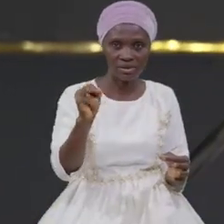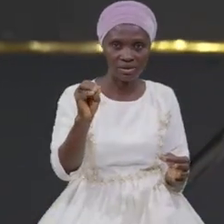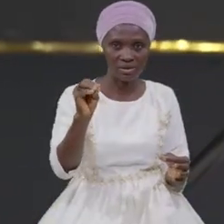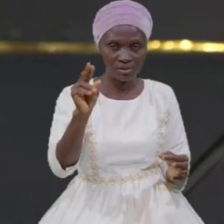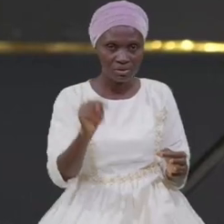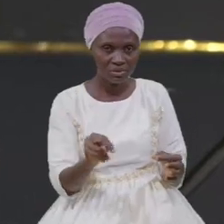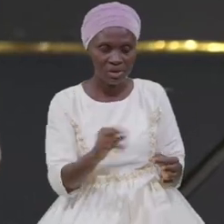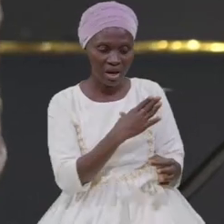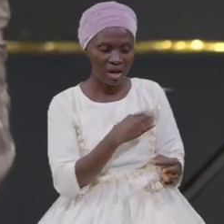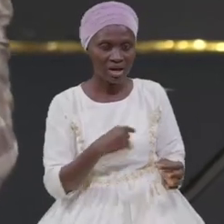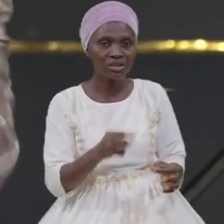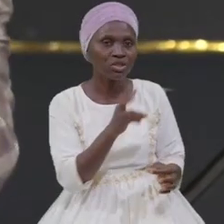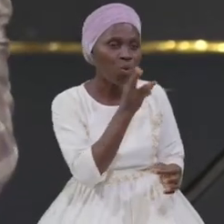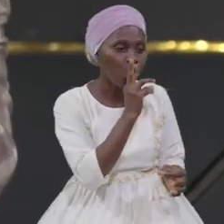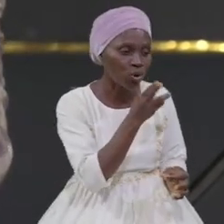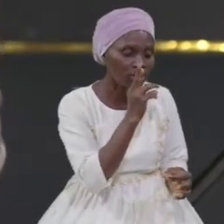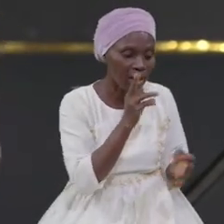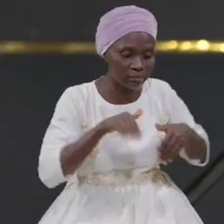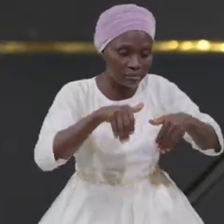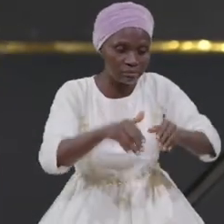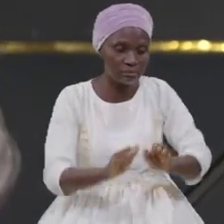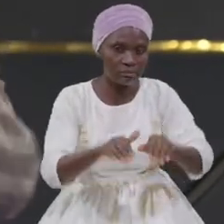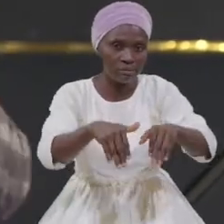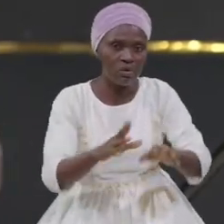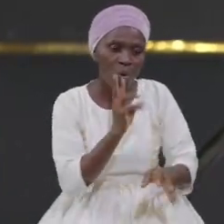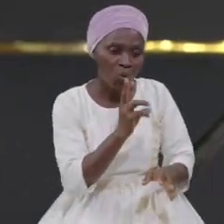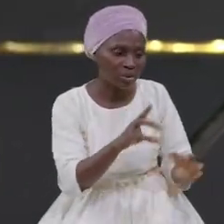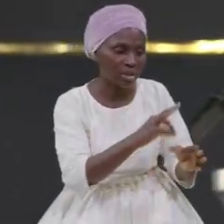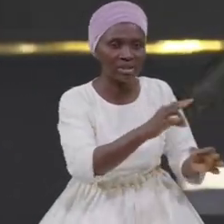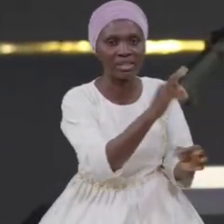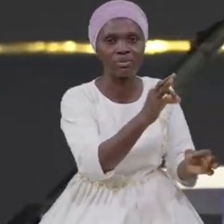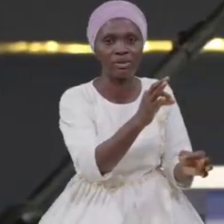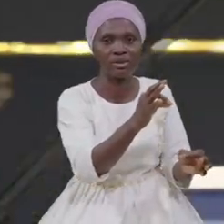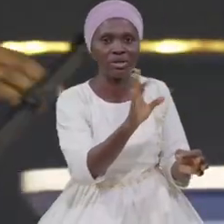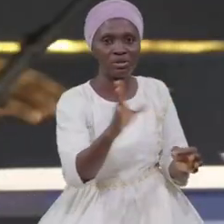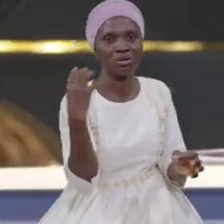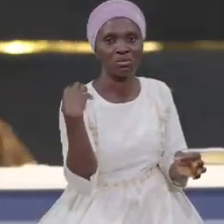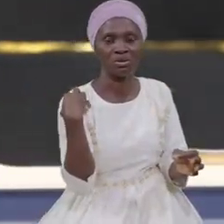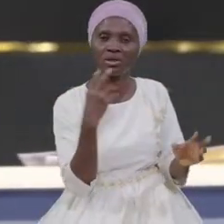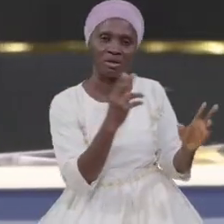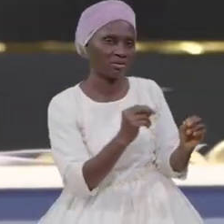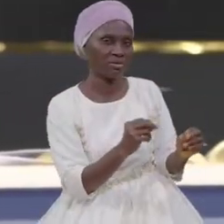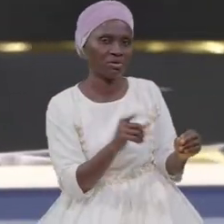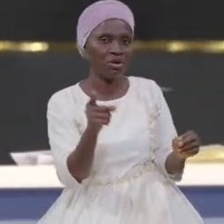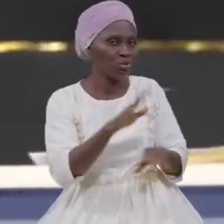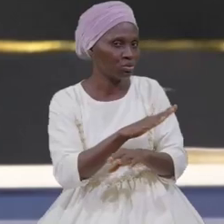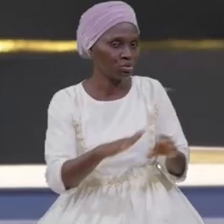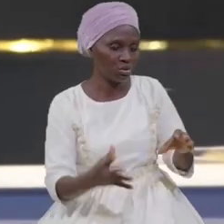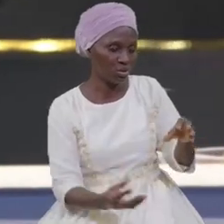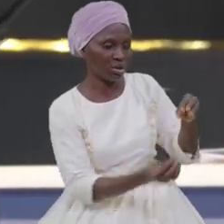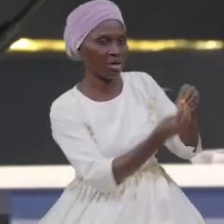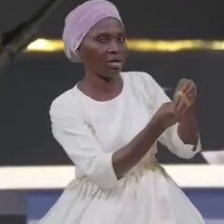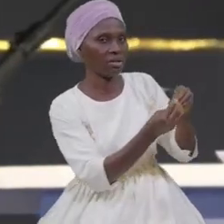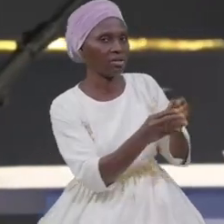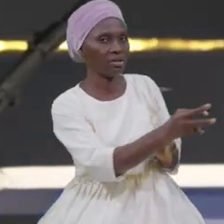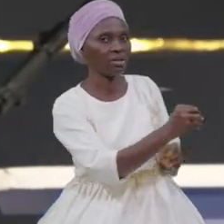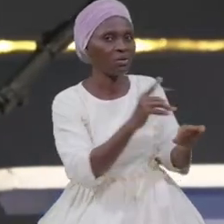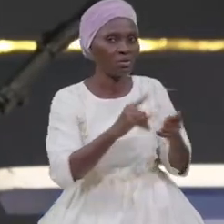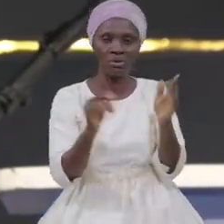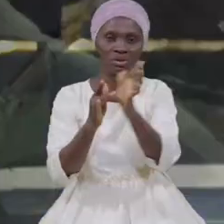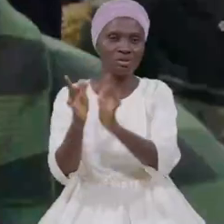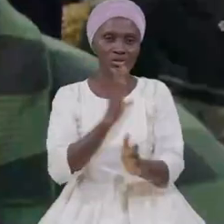l'esprit des eaux, oh Seigneur, ton contrôleur, ton directeur, et Jésus aussi, ton Seigneur, non, non, ça ne marchera